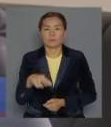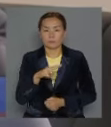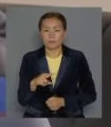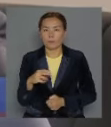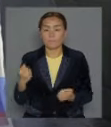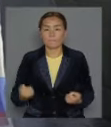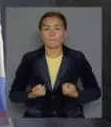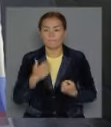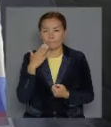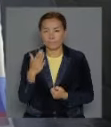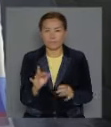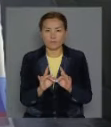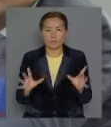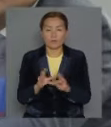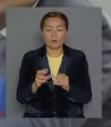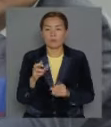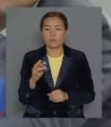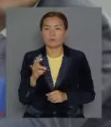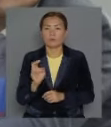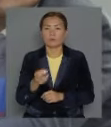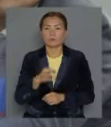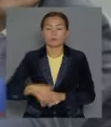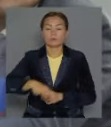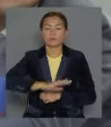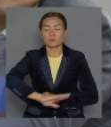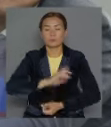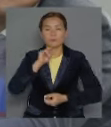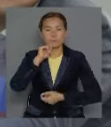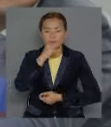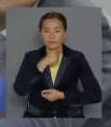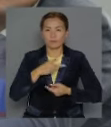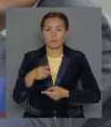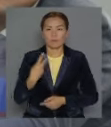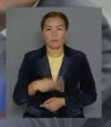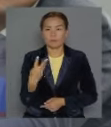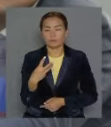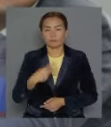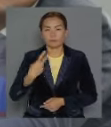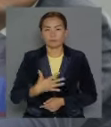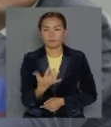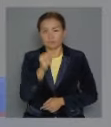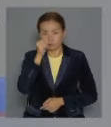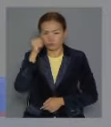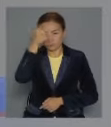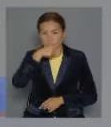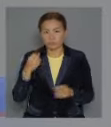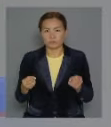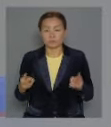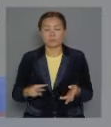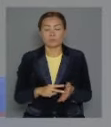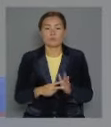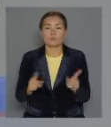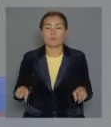қолдау берілді. Айта кету керек, Бәйтерек холдингі Атырау облысының әлеуметтік экономикалық 2023-2025 жылдарға арналған кешенді